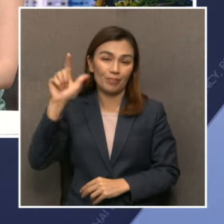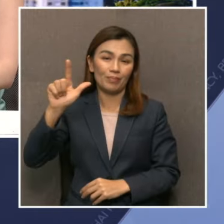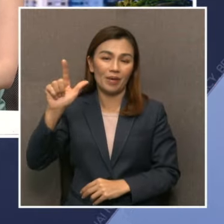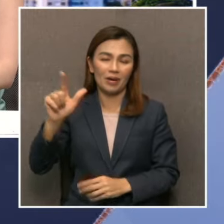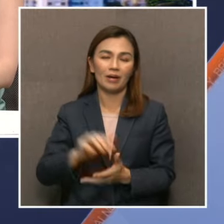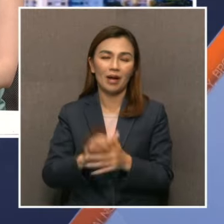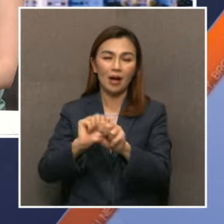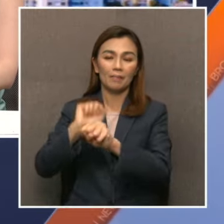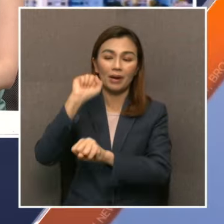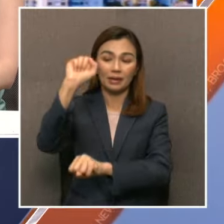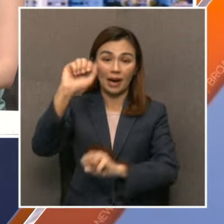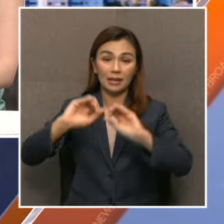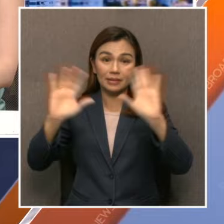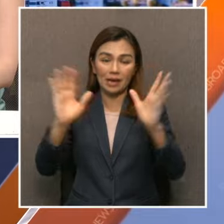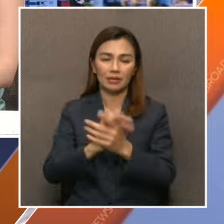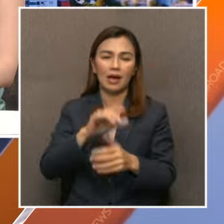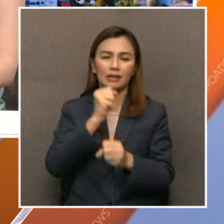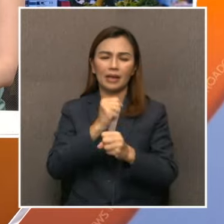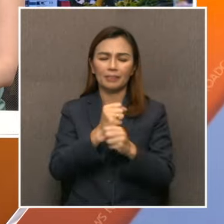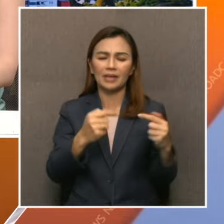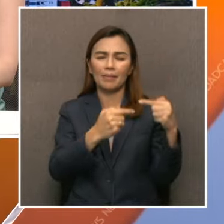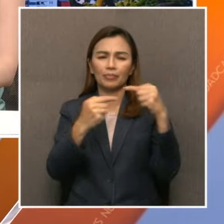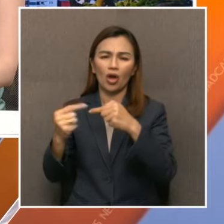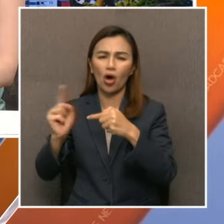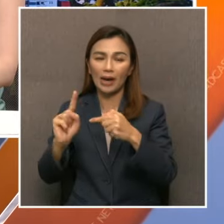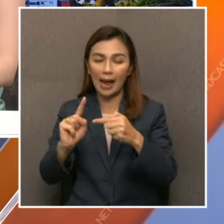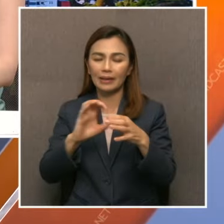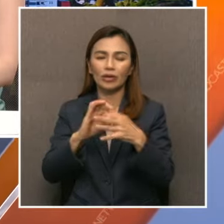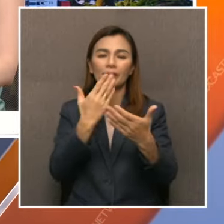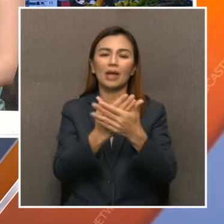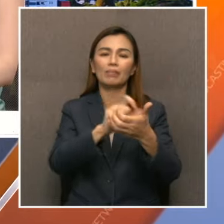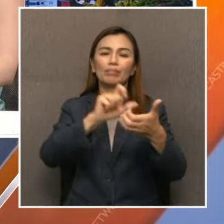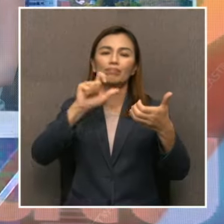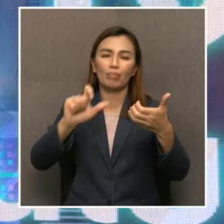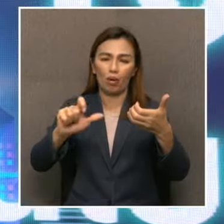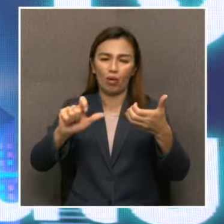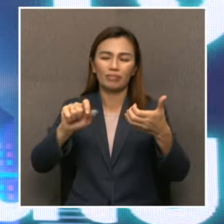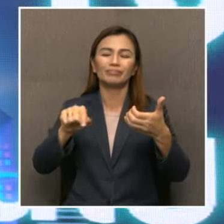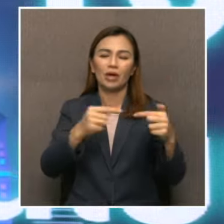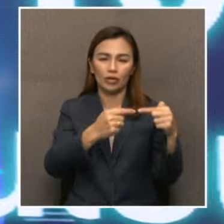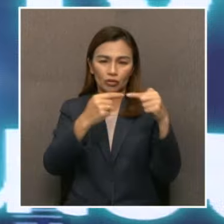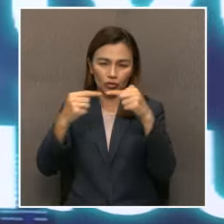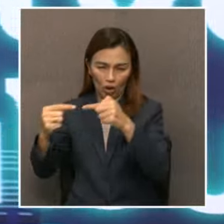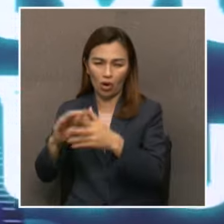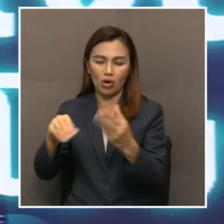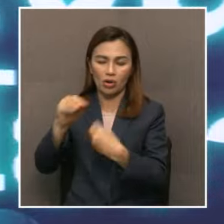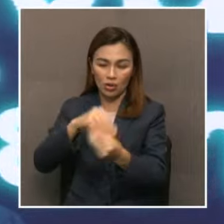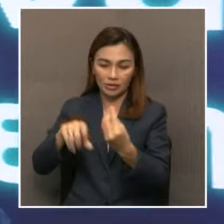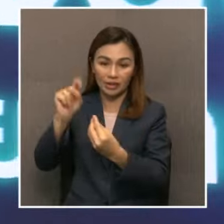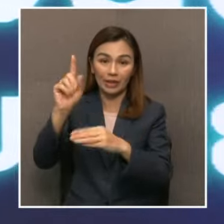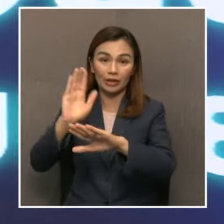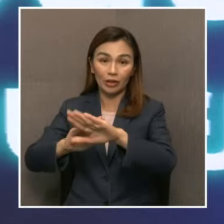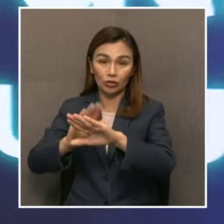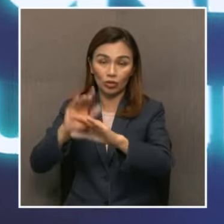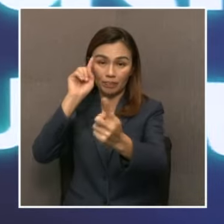ประกาศชัดแล้วนะครับว่าต้องสานต่อโครงการเรือธงนี้อย่างแน่นอนนะครับเป็นโครงการใหญ่ที่จะกระตุ้นเศรษฐกิจไทยซึ่งก็มีเป้าหมายสำคัญนะ